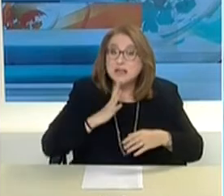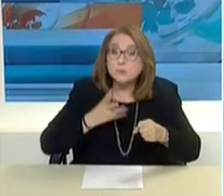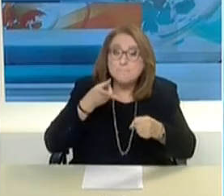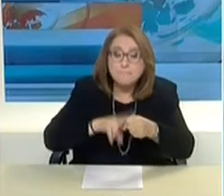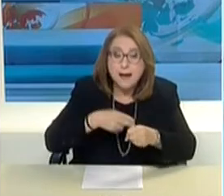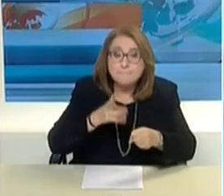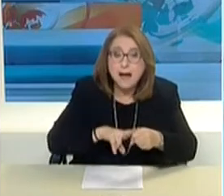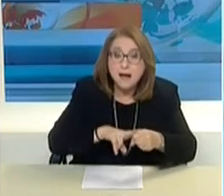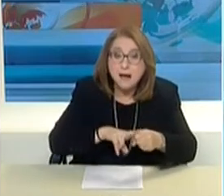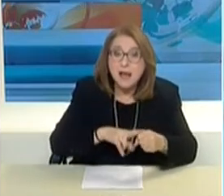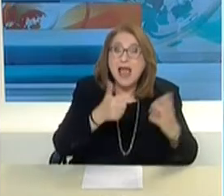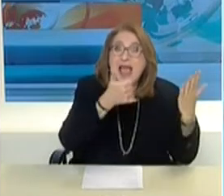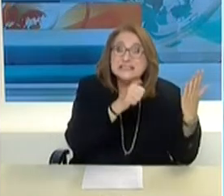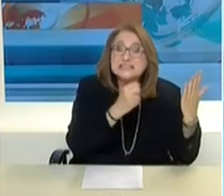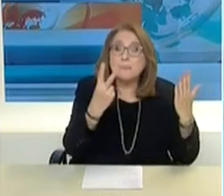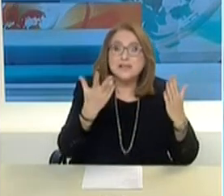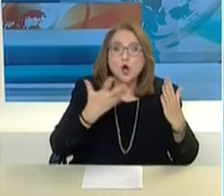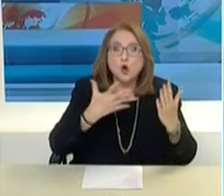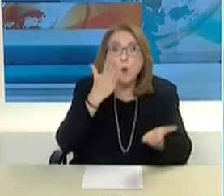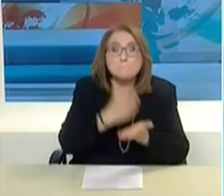με διάμεση ηλικία τα 67 έτη.